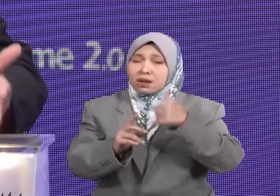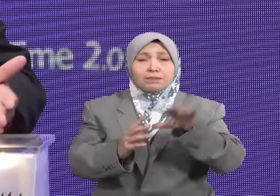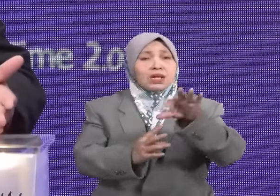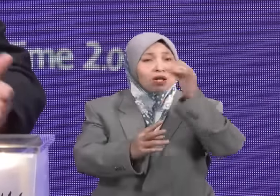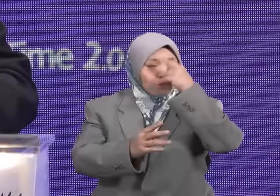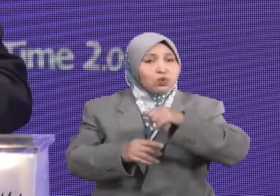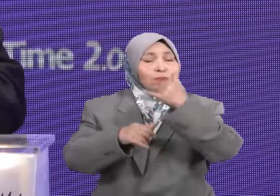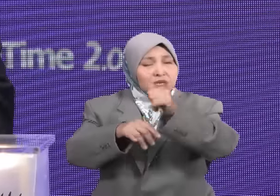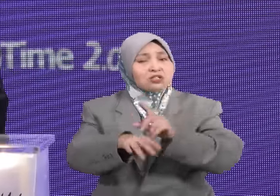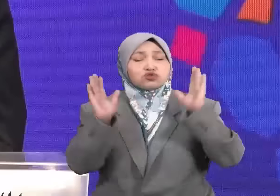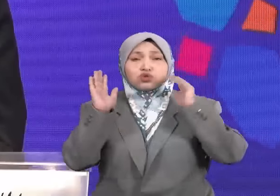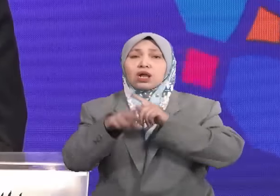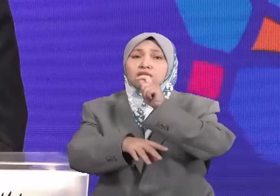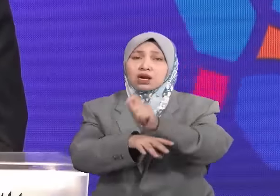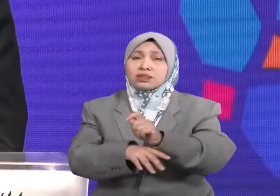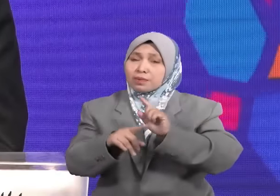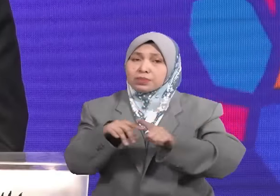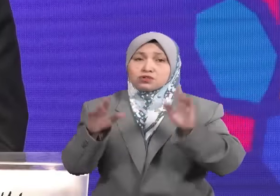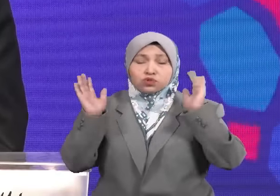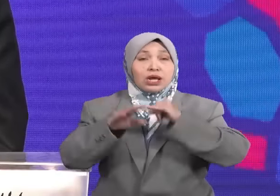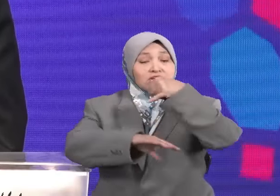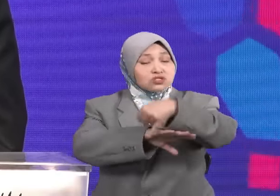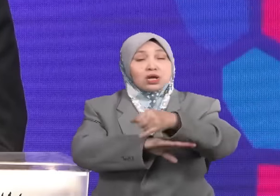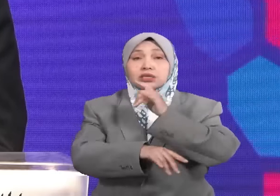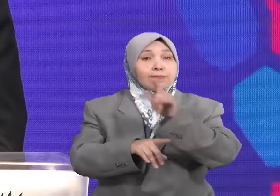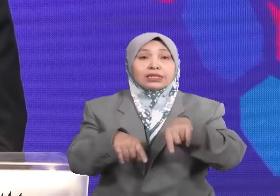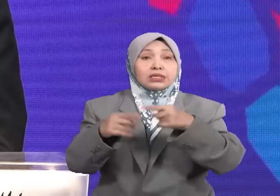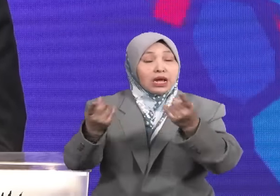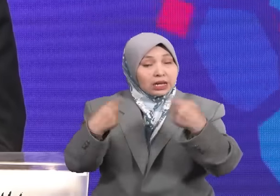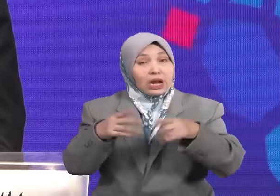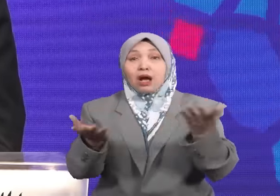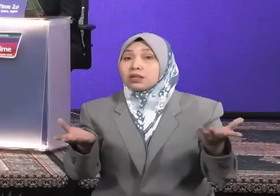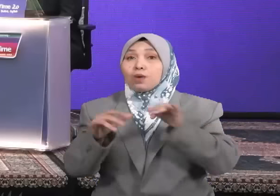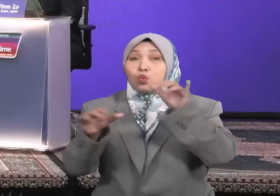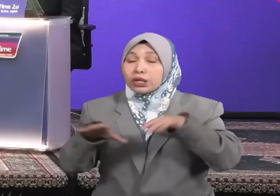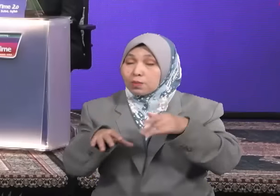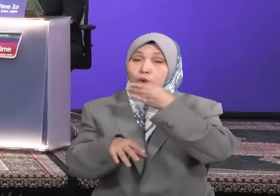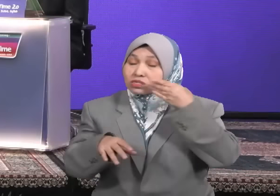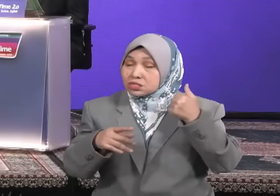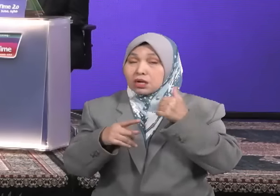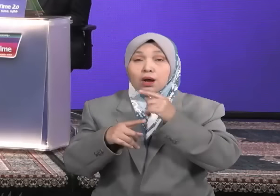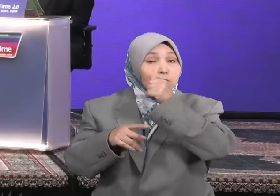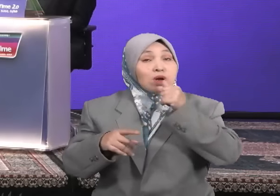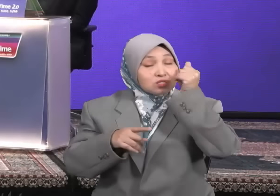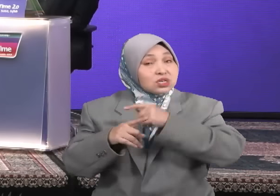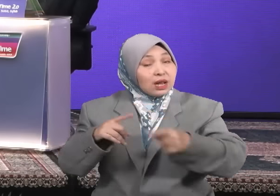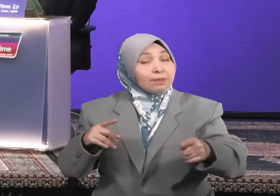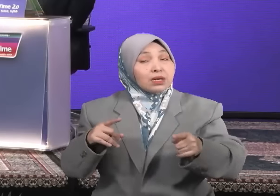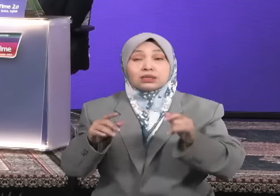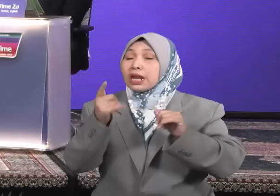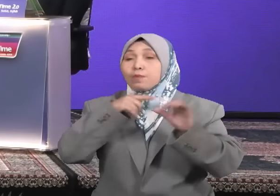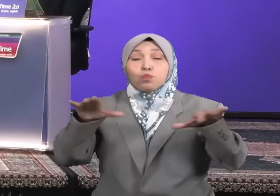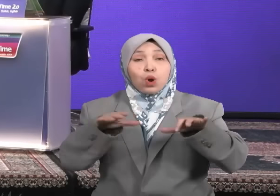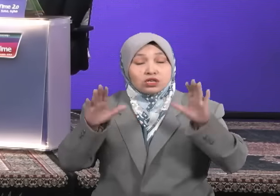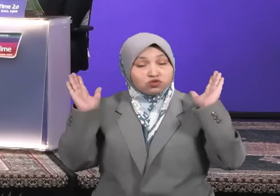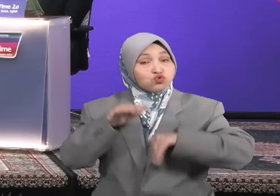untuk pergi solat tarawih tapi sembahyang isyak dia tak pergi. Kan? Ataupun dia puasa tapi tertinggal pula solat fardu. Itu silap